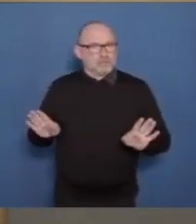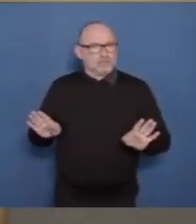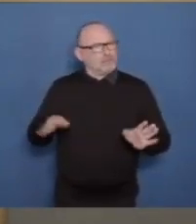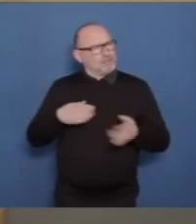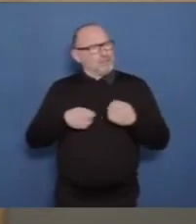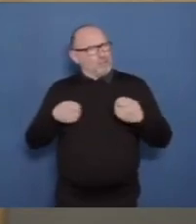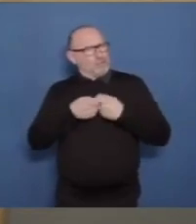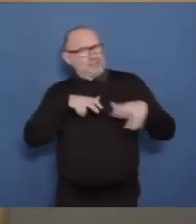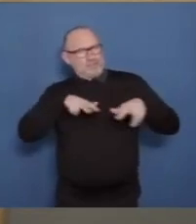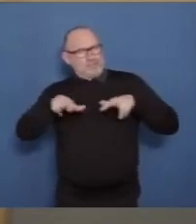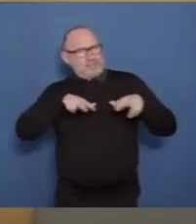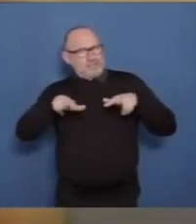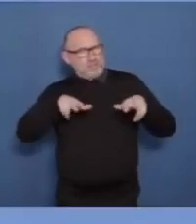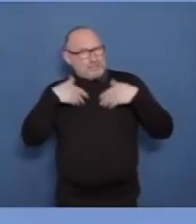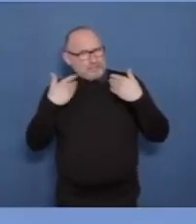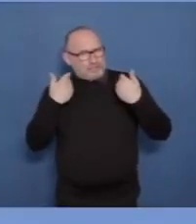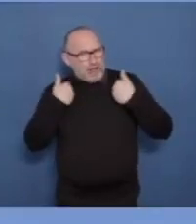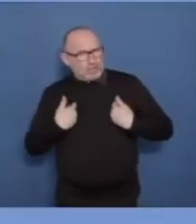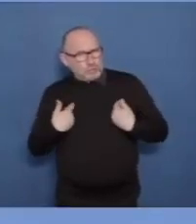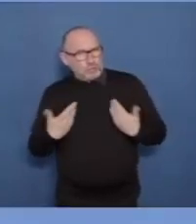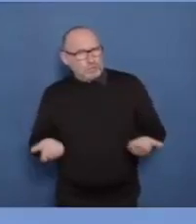dazu eine Haltung?